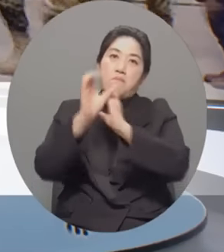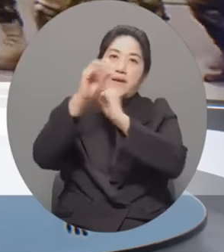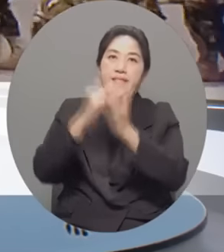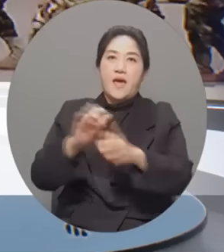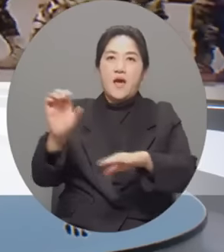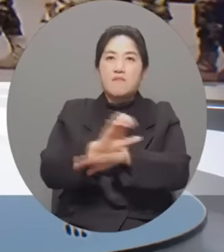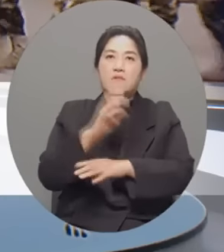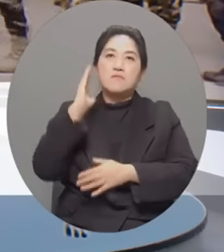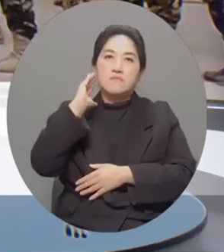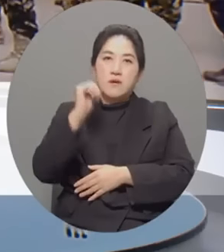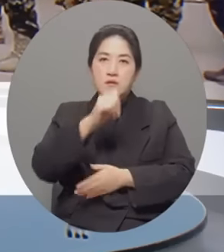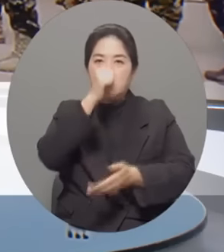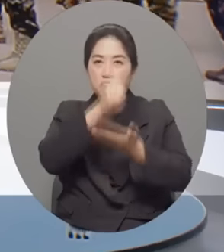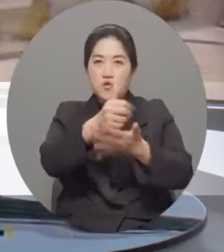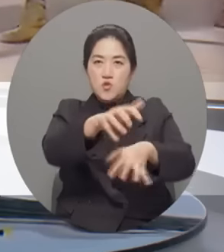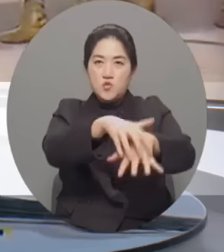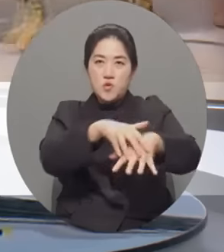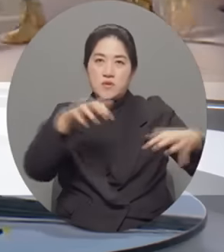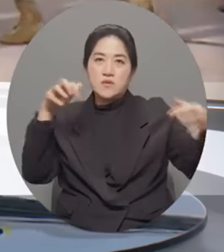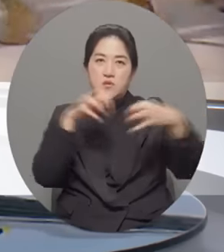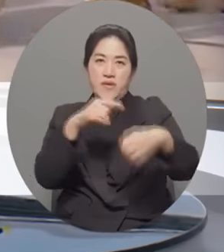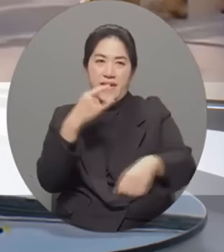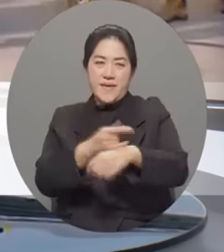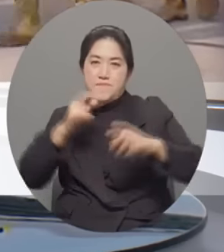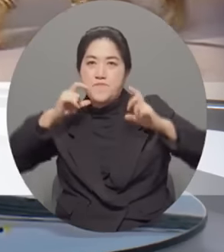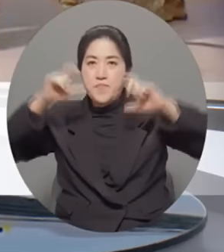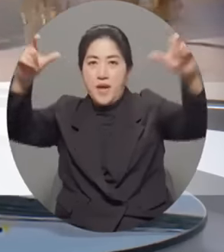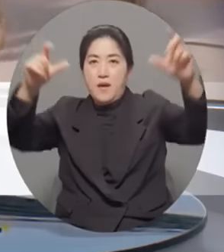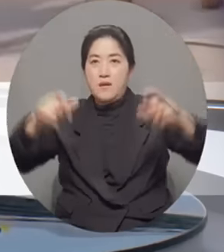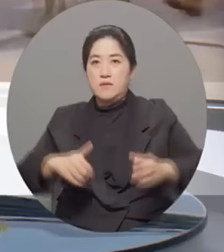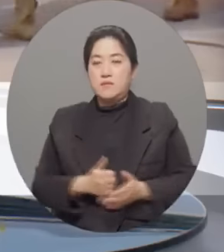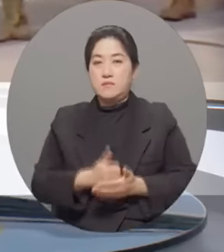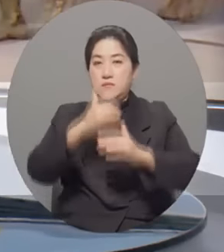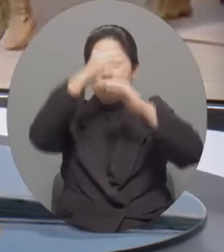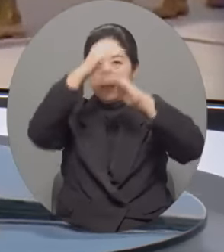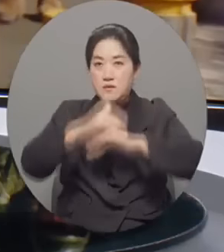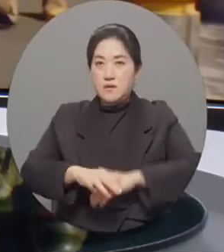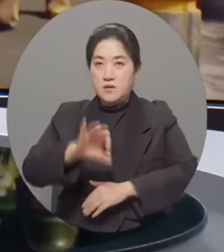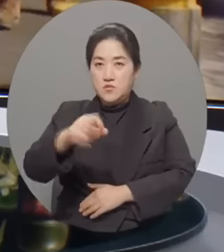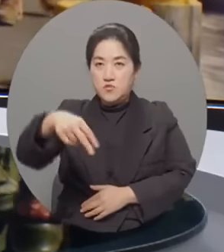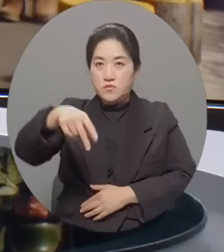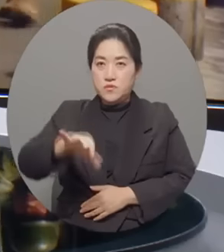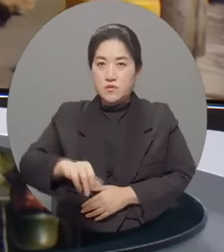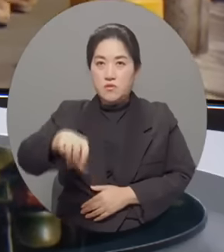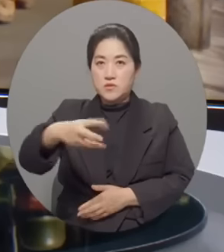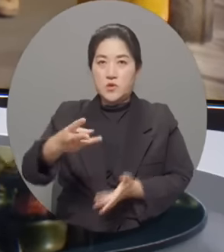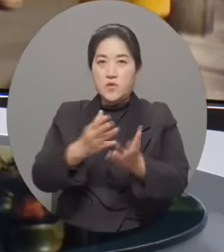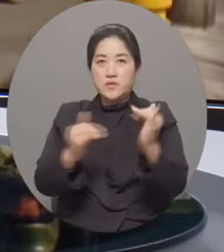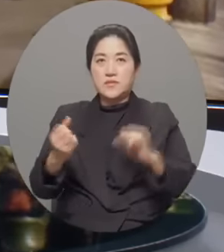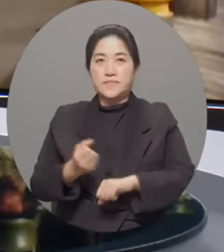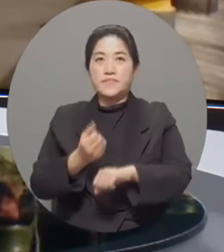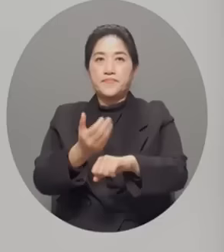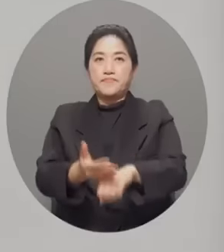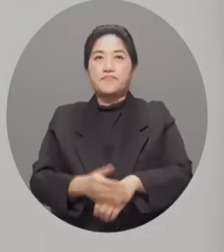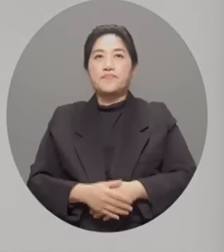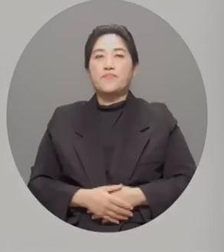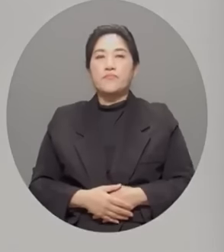에콰도르 대통령이 범죄 조직과의 전쟁을 선포했습니다. 이 소식은 윤성철 기자가 전하겠습니다.